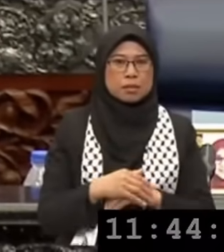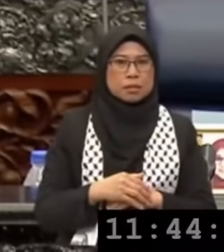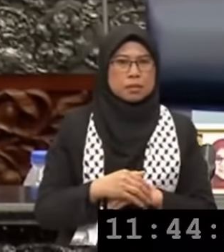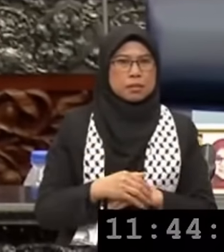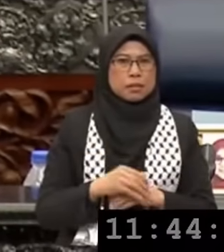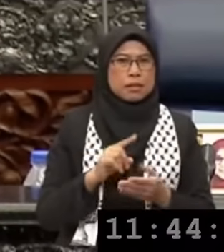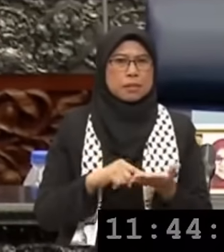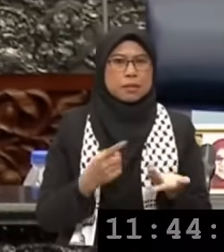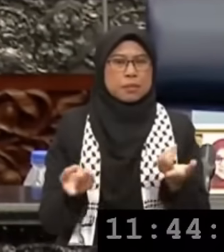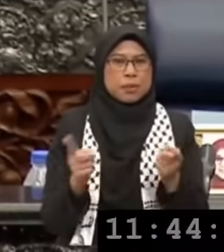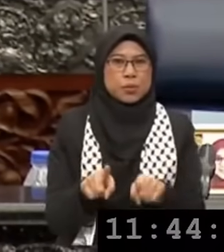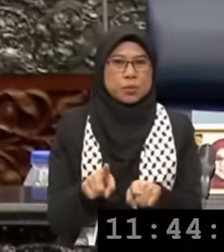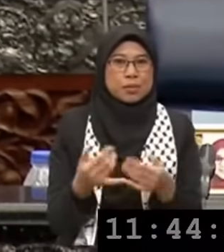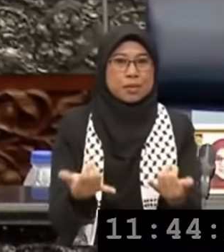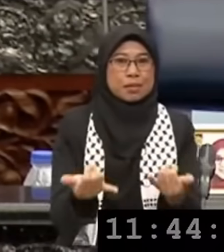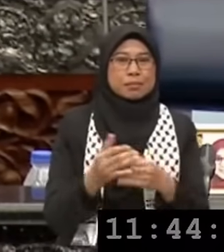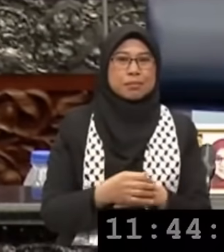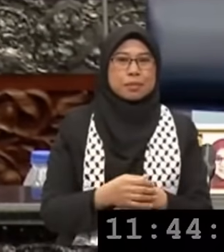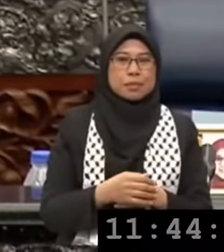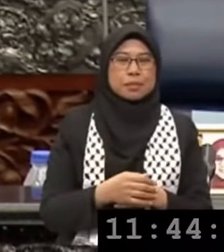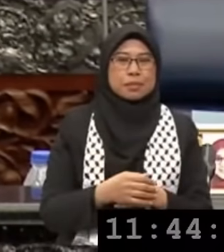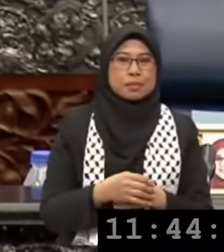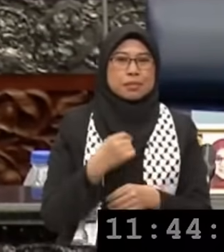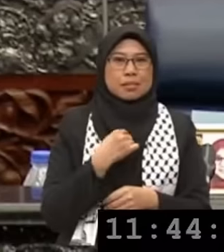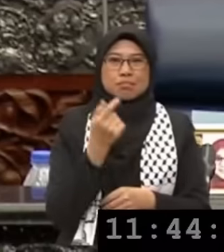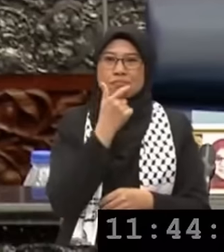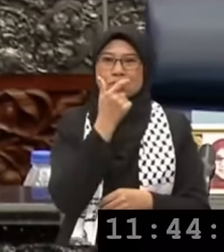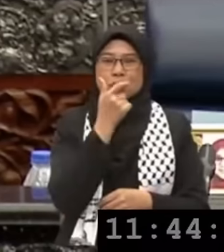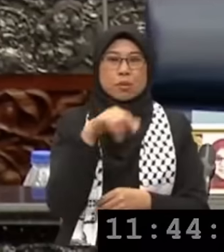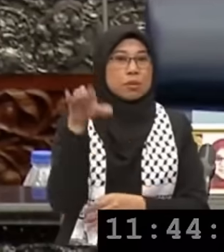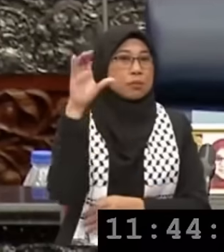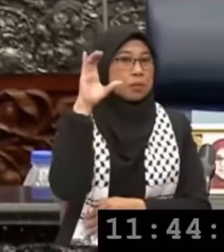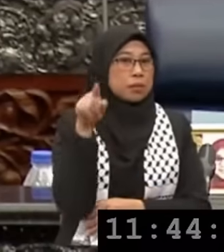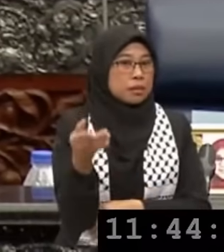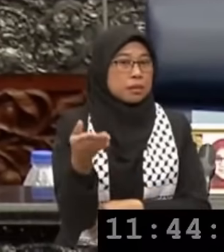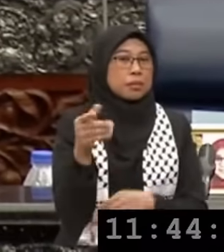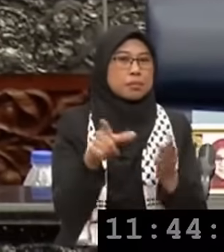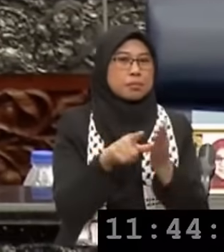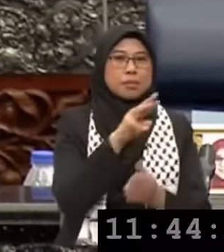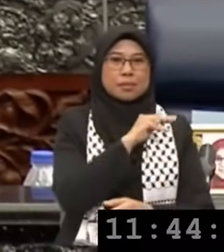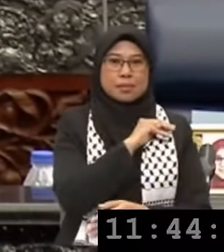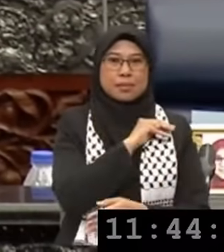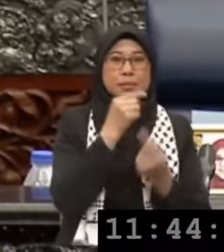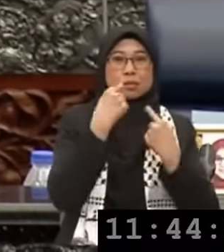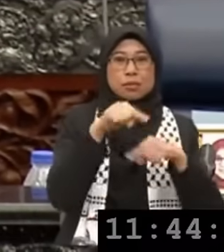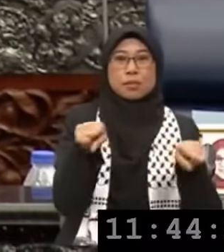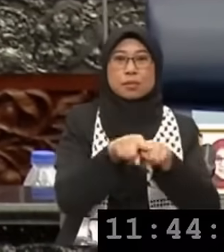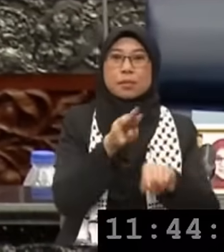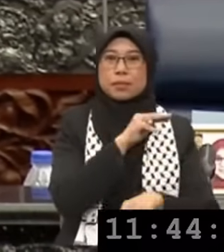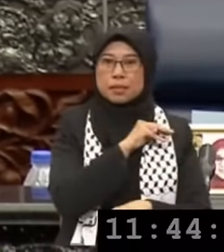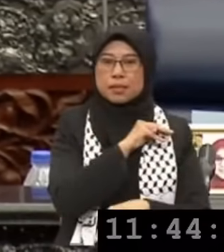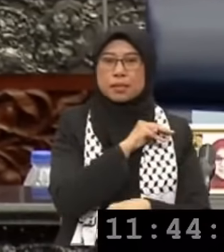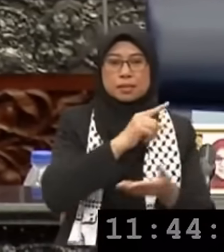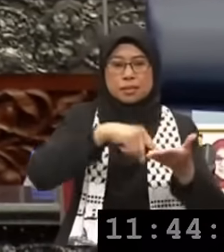status siasatan ini dan saya tidak berhasrat untuk mendengar yang berhormat timbalan menteri menjawab sebagaimana menteri